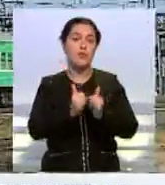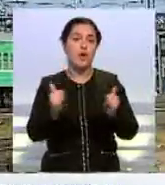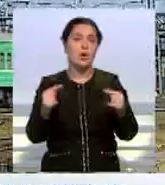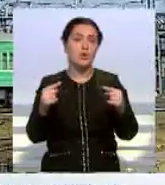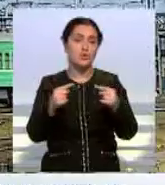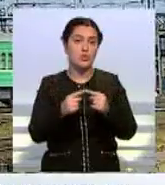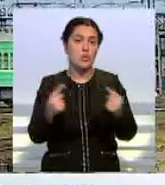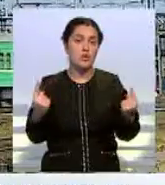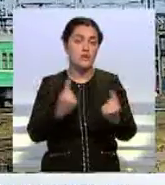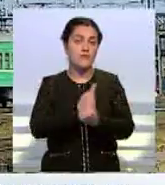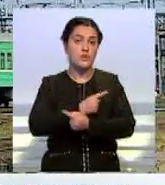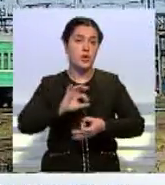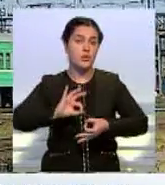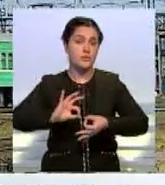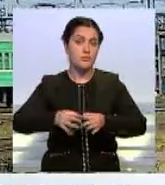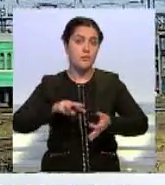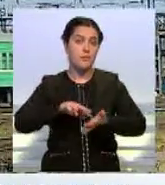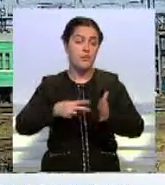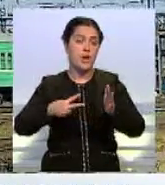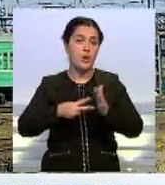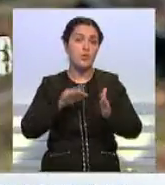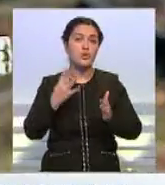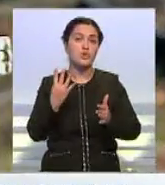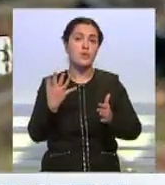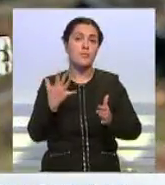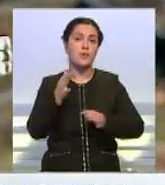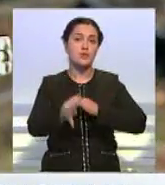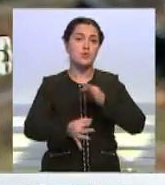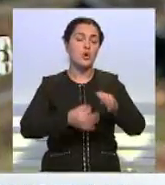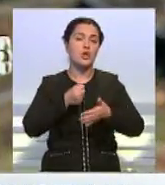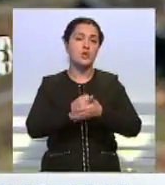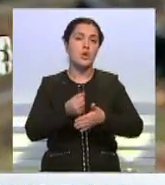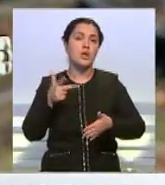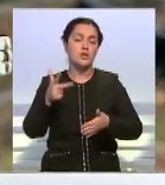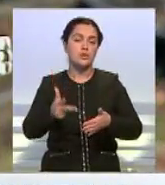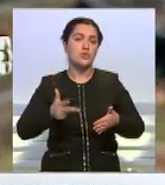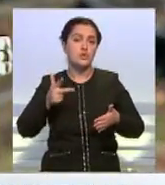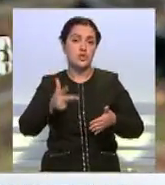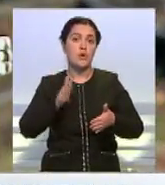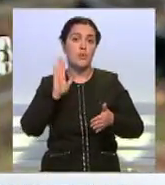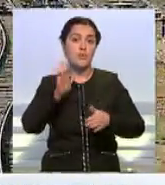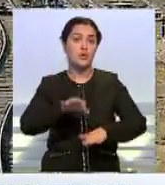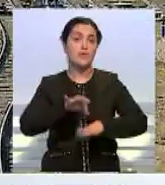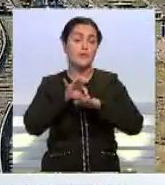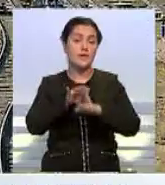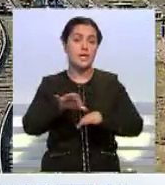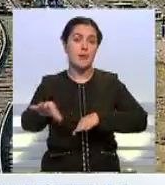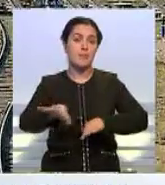точность движения и глубины планирования от 45 суток до 3 часов. Кроме того, будут